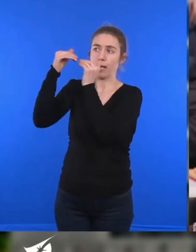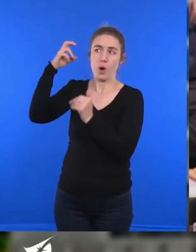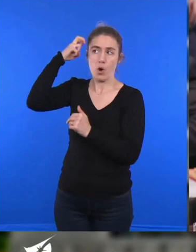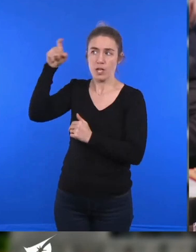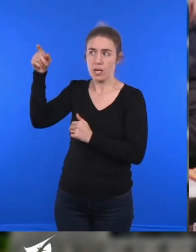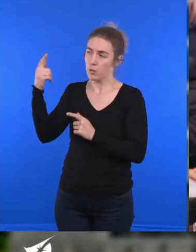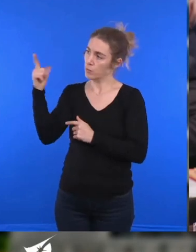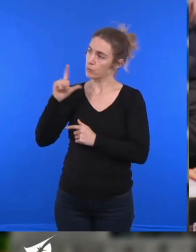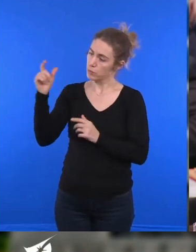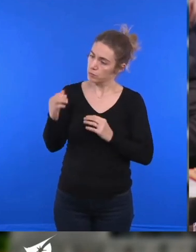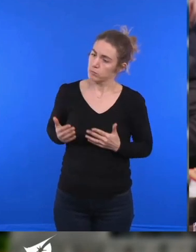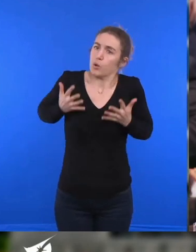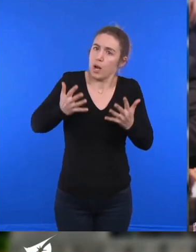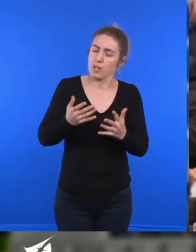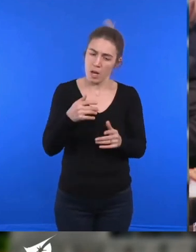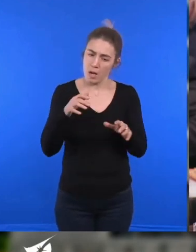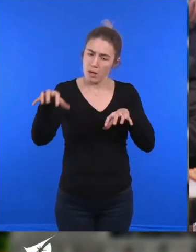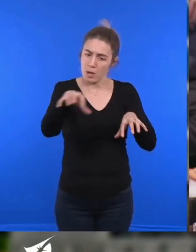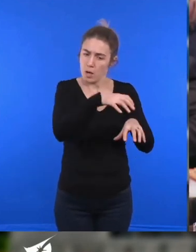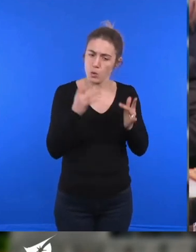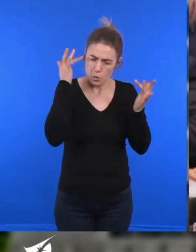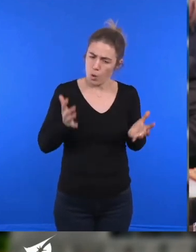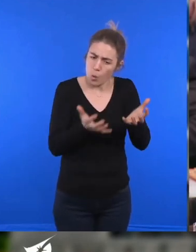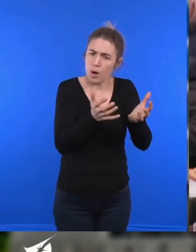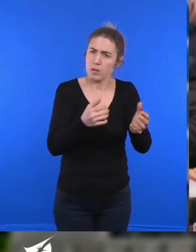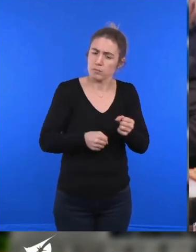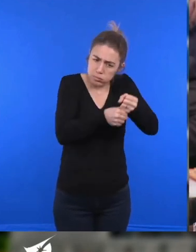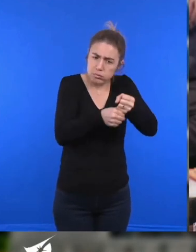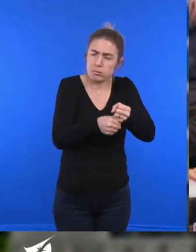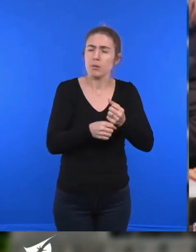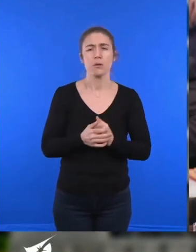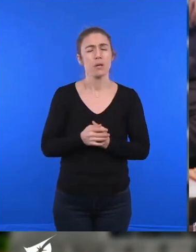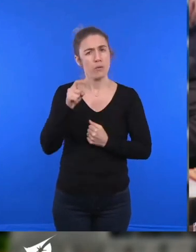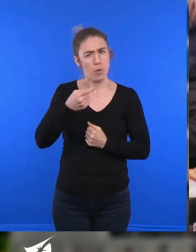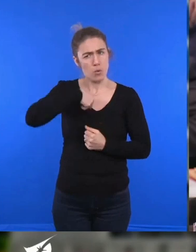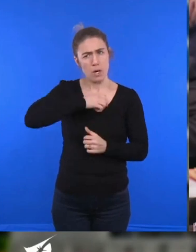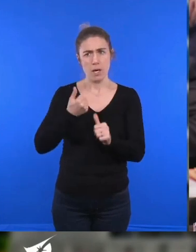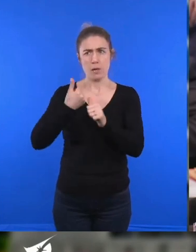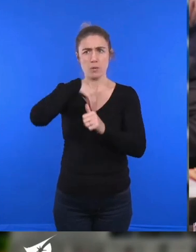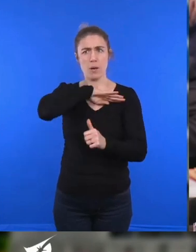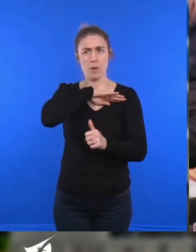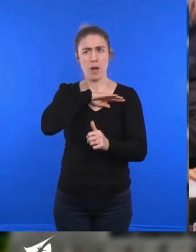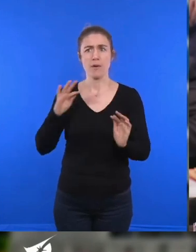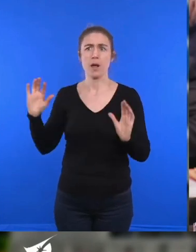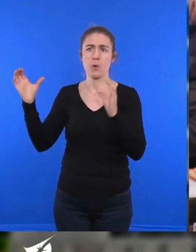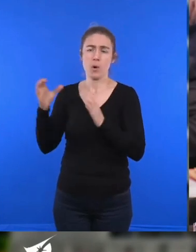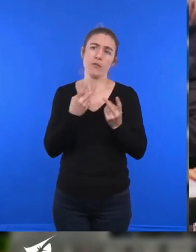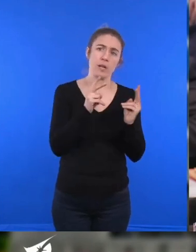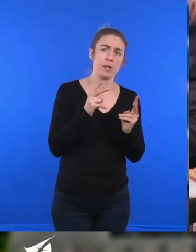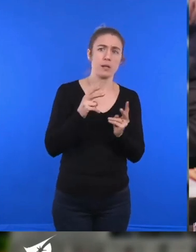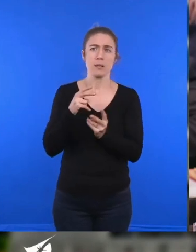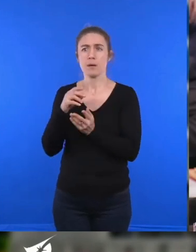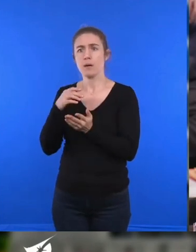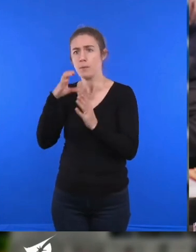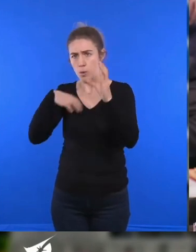attachement à ces coopérations culturelles, pour prendre la responsabilité, à partir du bloc communal et métropolitain, des